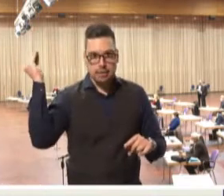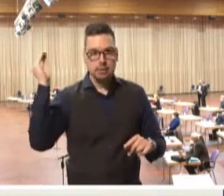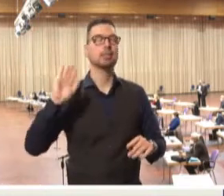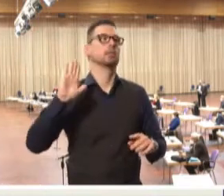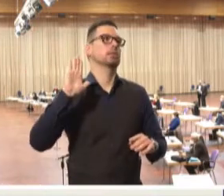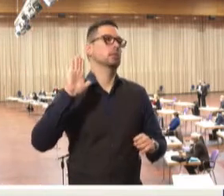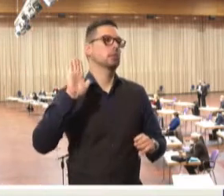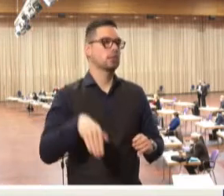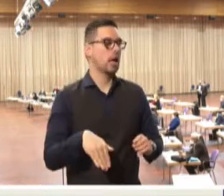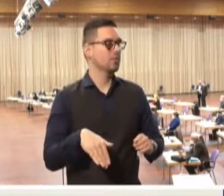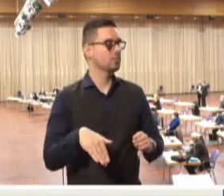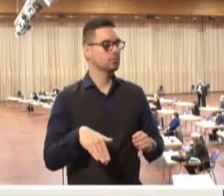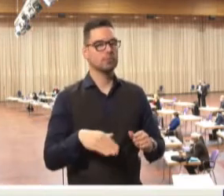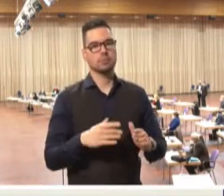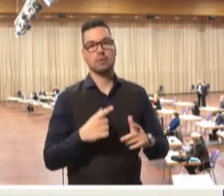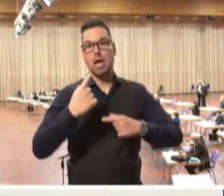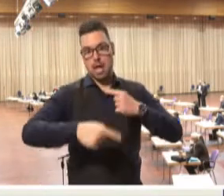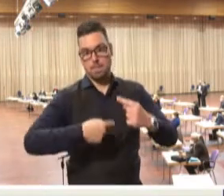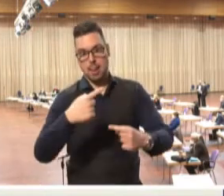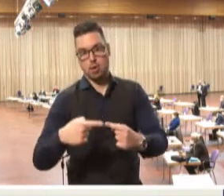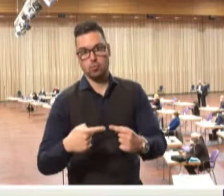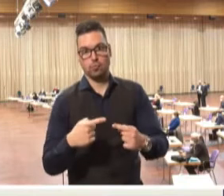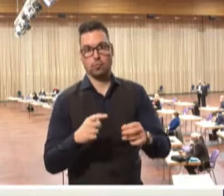im Folgenden über den Anlass und den Ablauf des